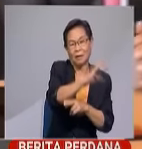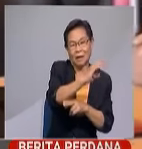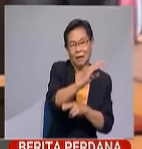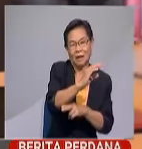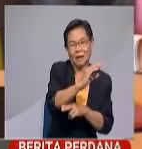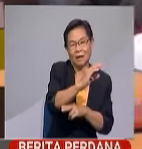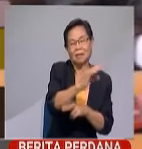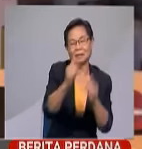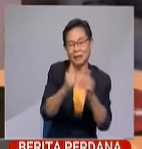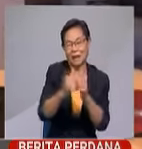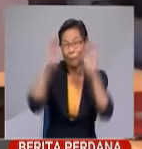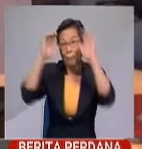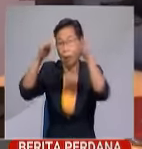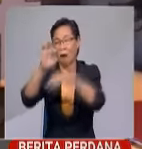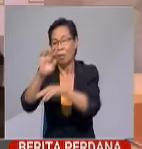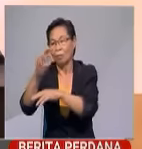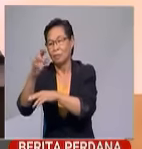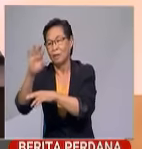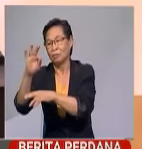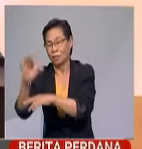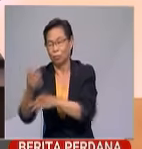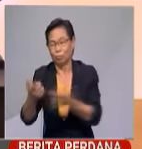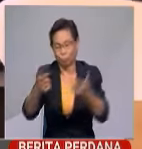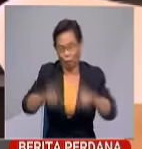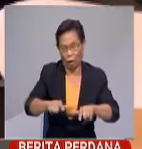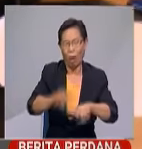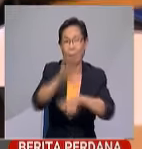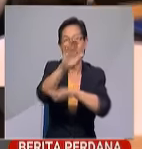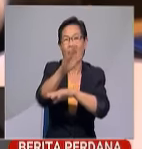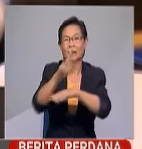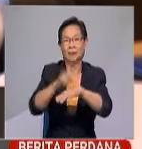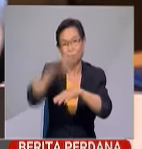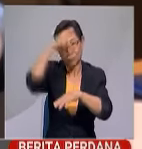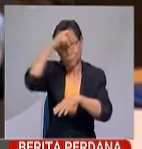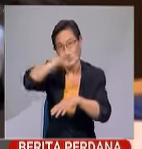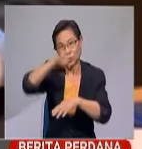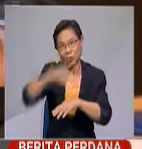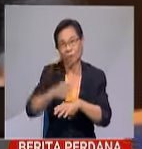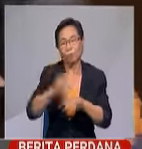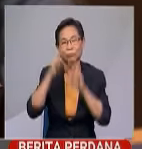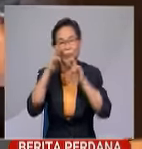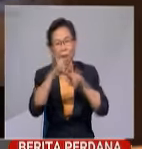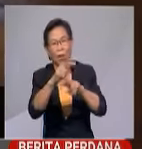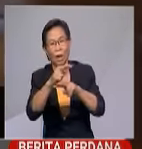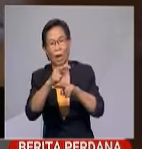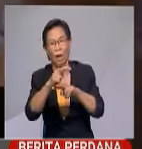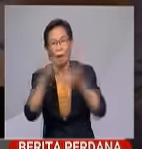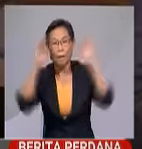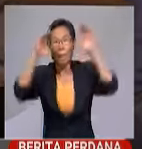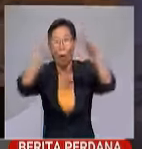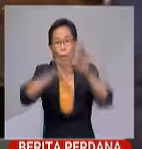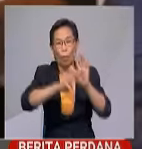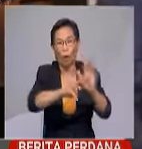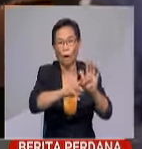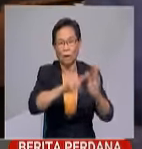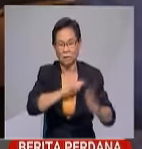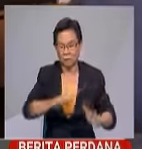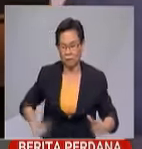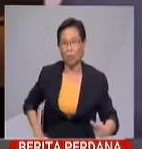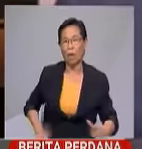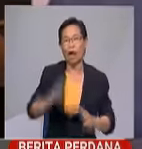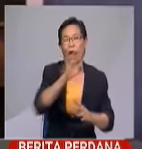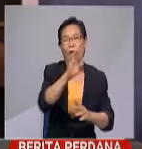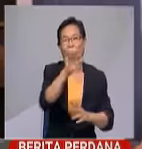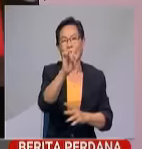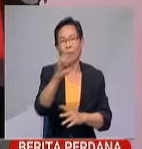Deportivo dengan Pahang Rangers FC berlangsung siang tadi di Putrajaya menyaksikan Tok Gajah diwakili sendiri Tengku Fad,